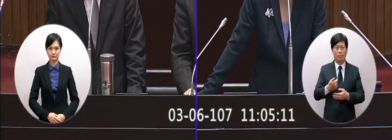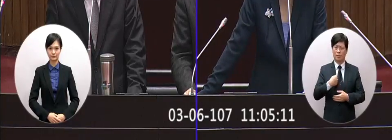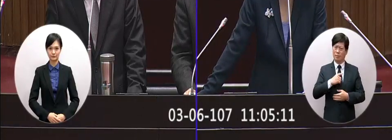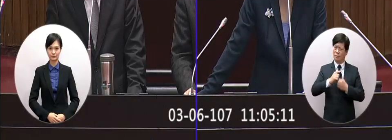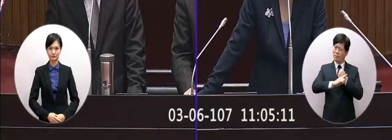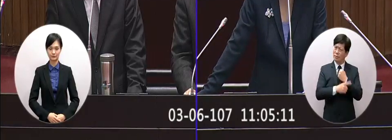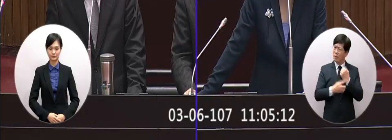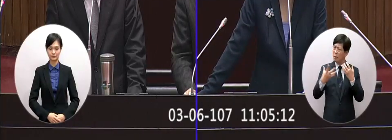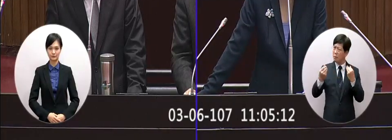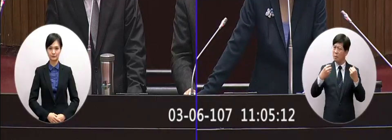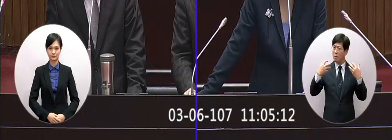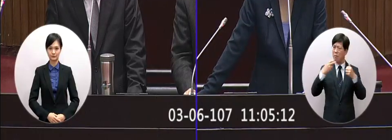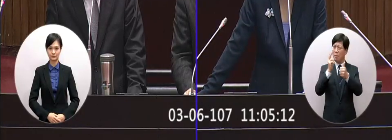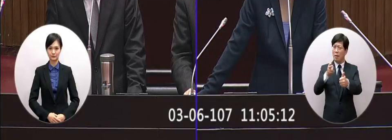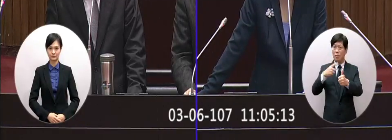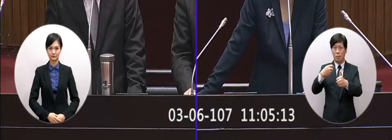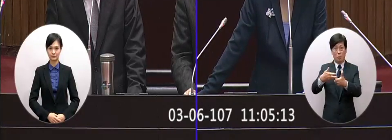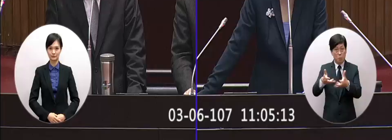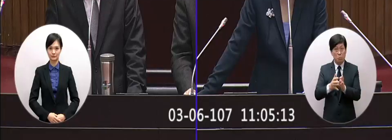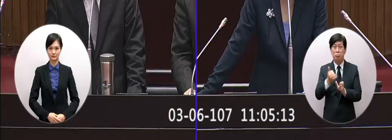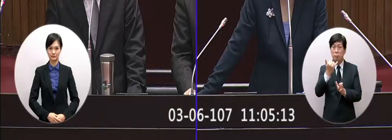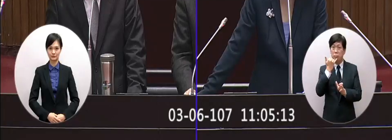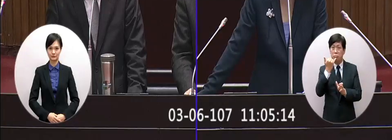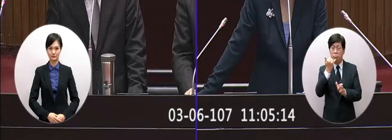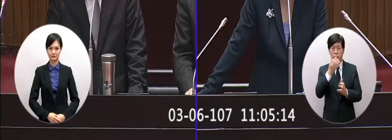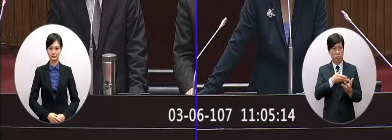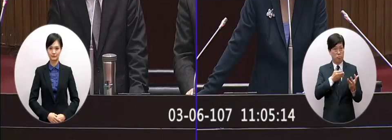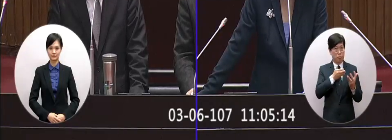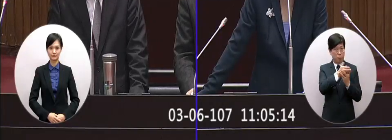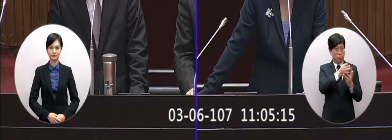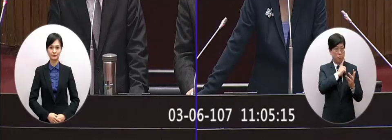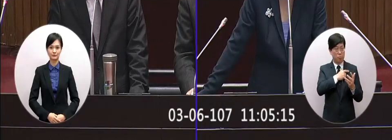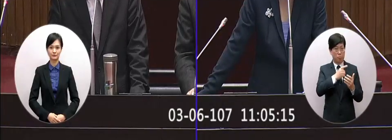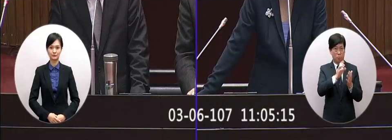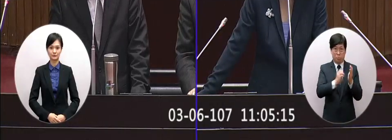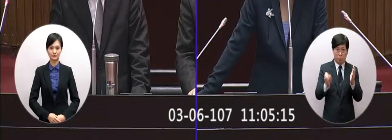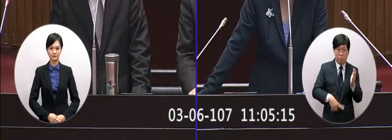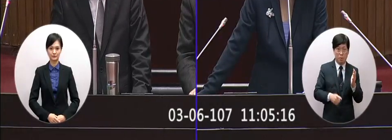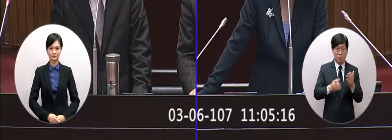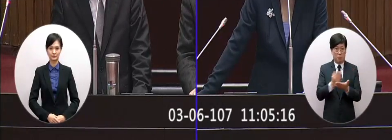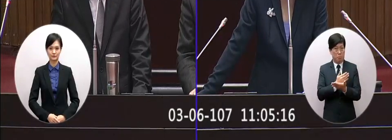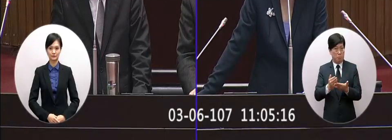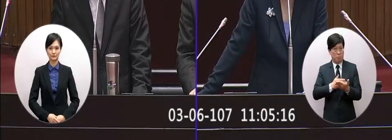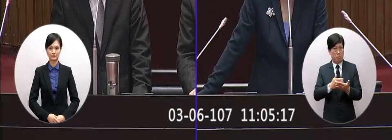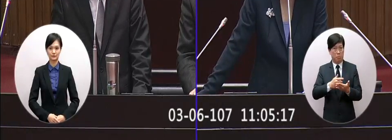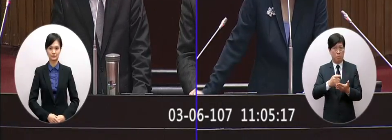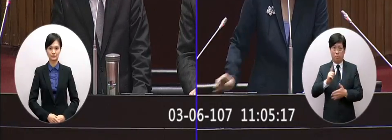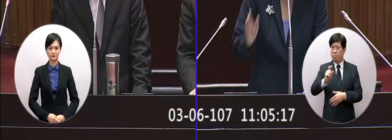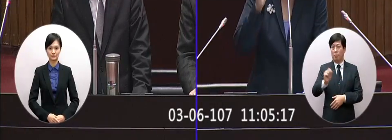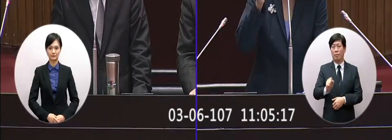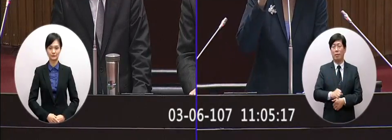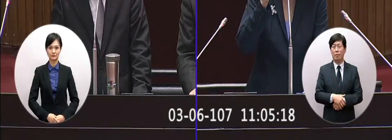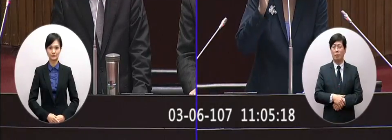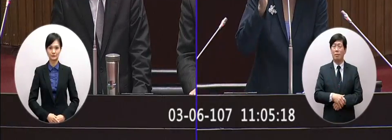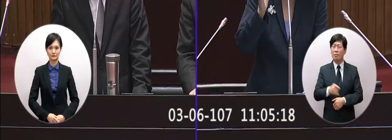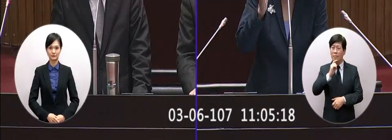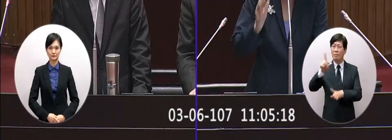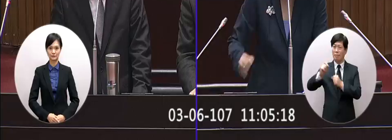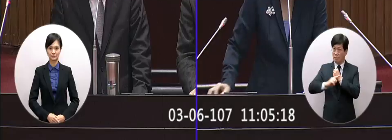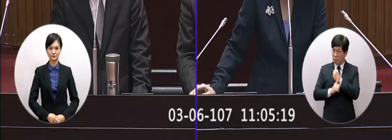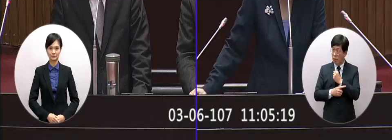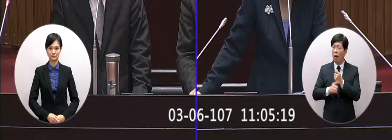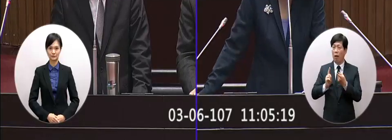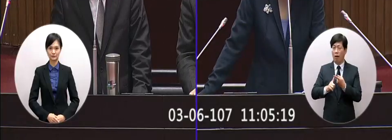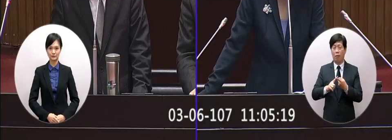的法并没有赋予教育部可以有否决权或是任何的裁量权，所以呢这个才叫做依